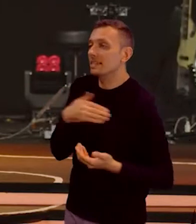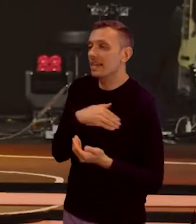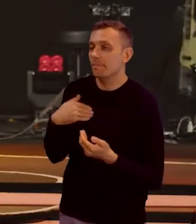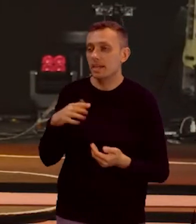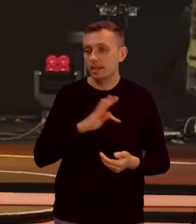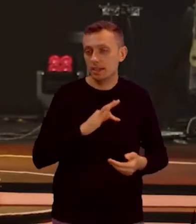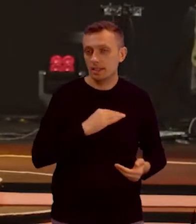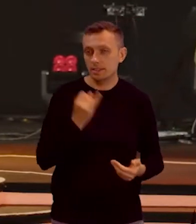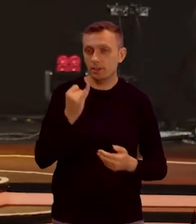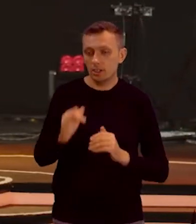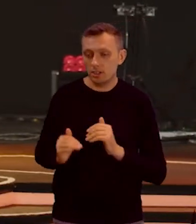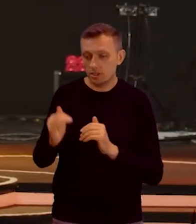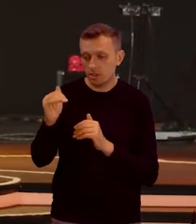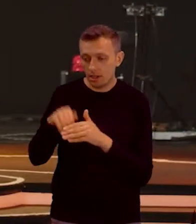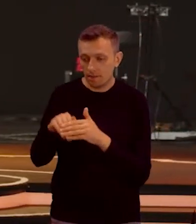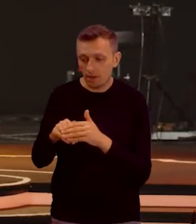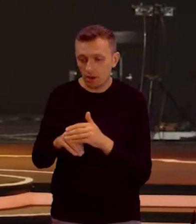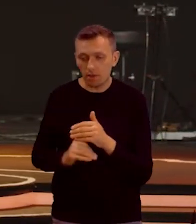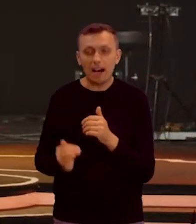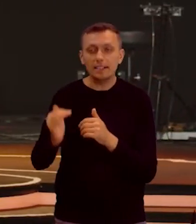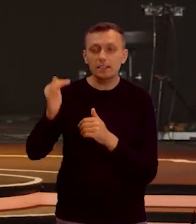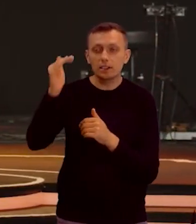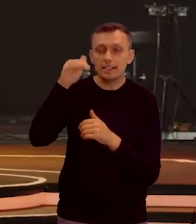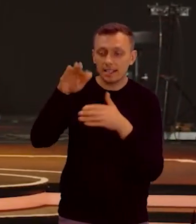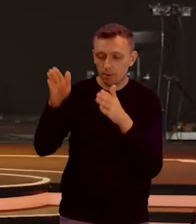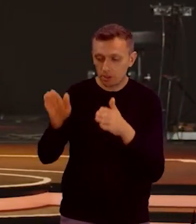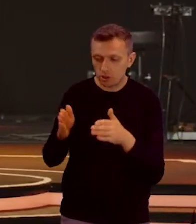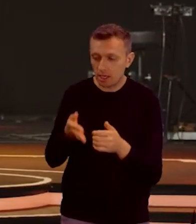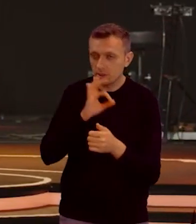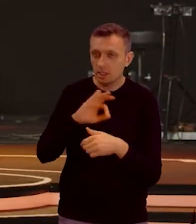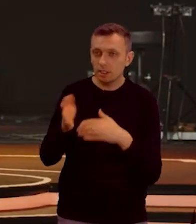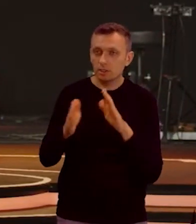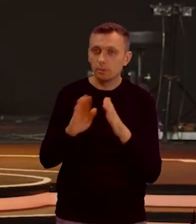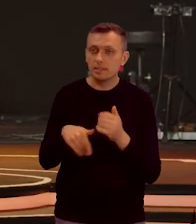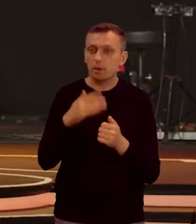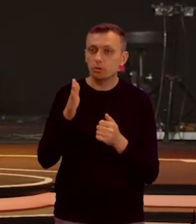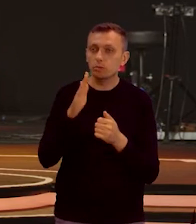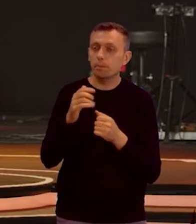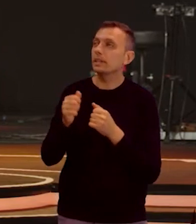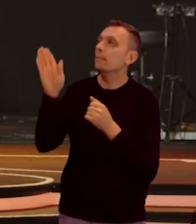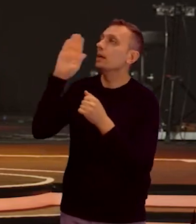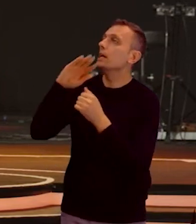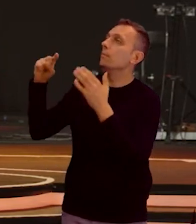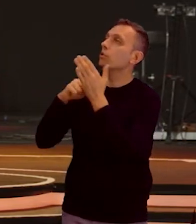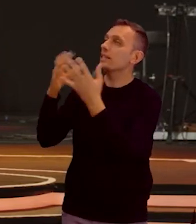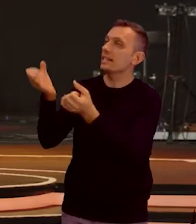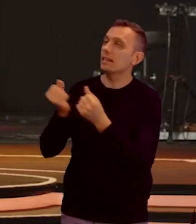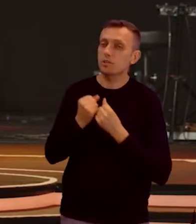te cele, które Bóg ma dla nich. A Bóg ma dla nich to, co